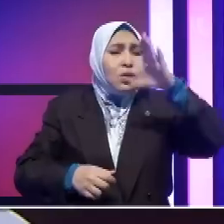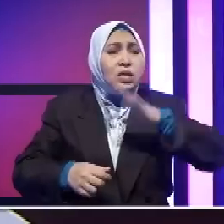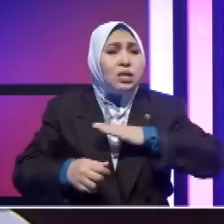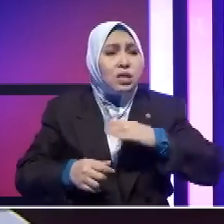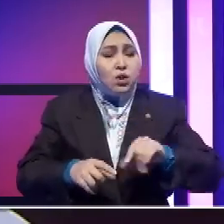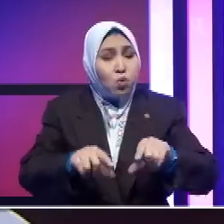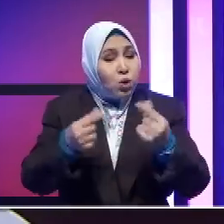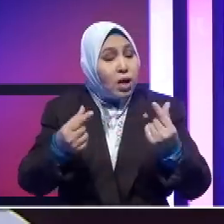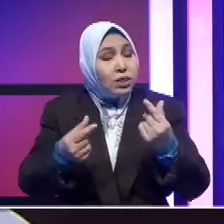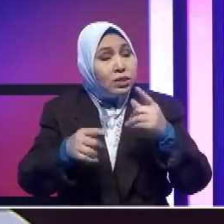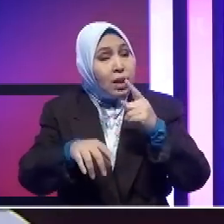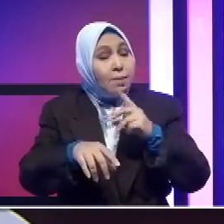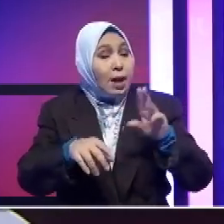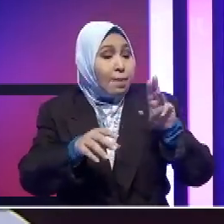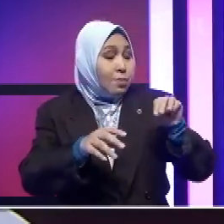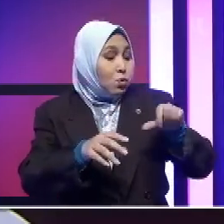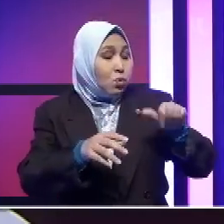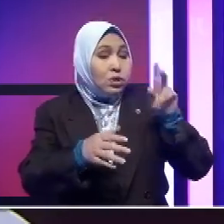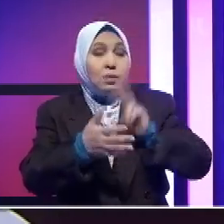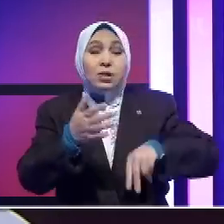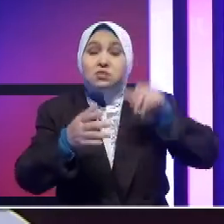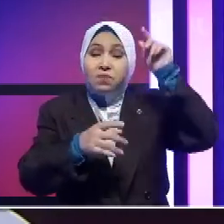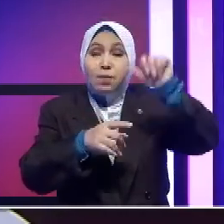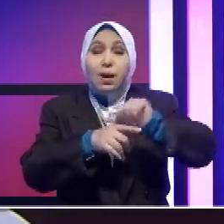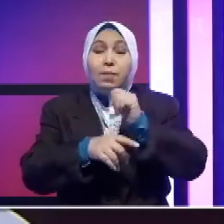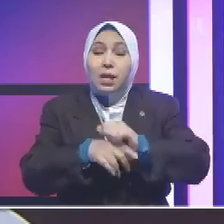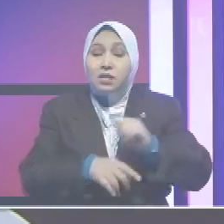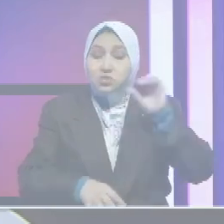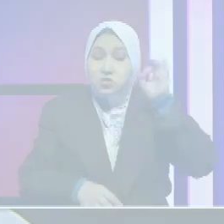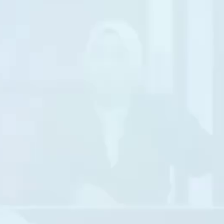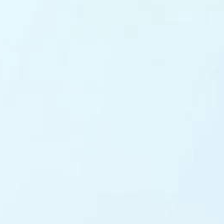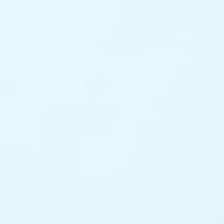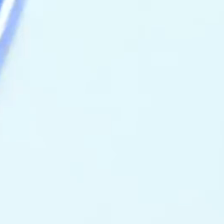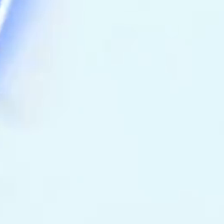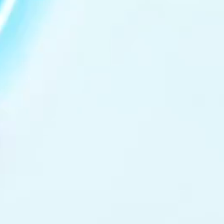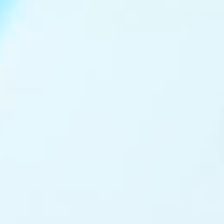Time, baca faham amal pada hari seterusnya, insya-Allah.